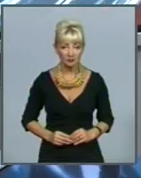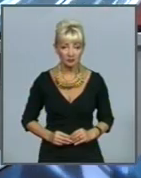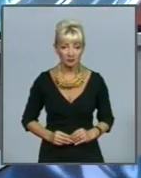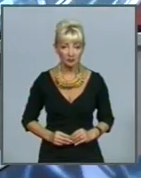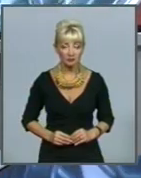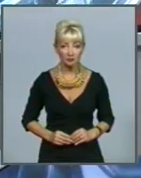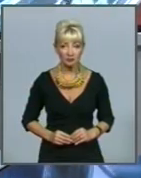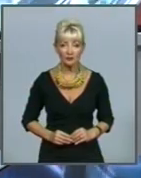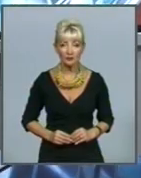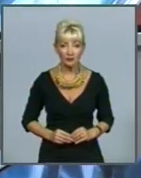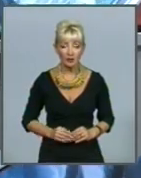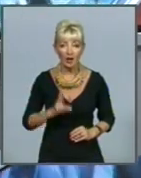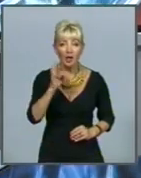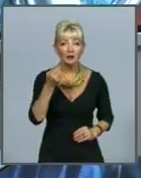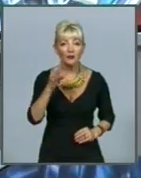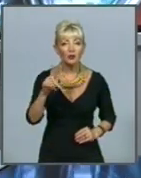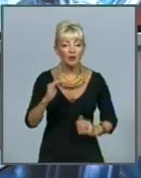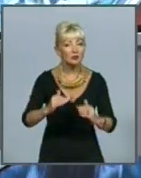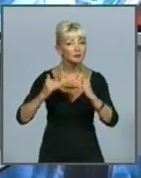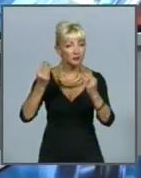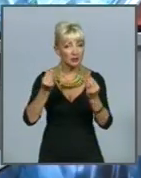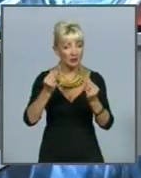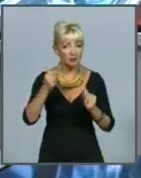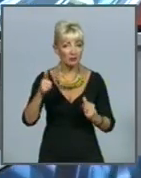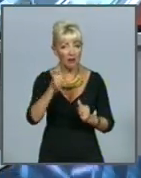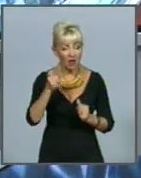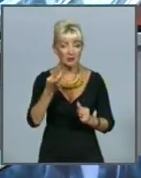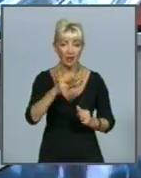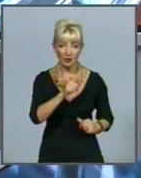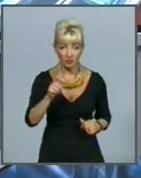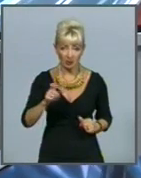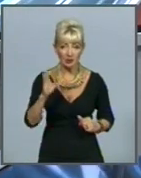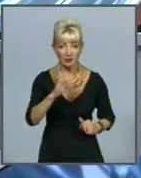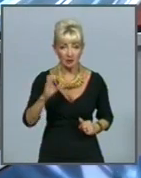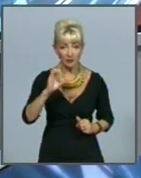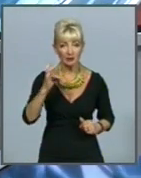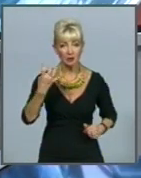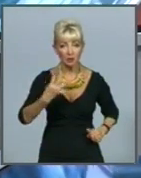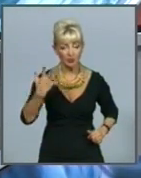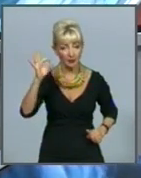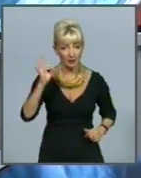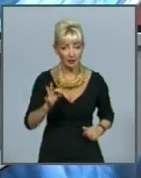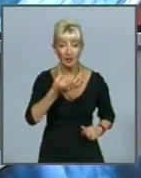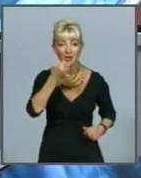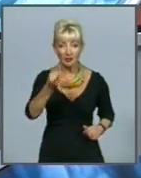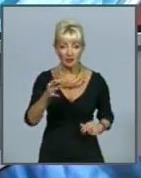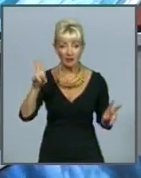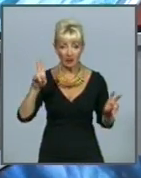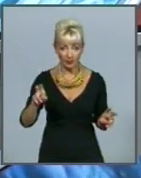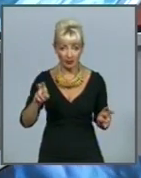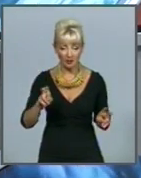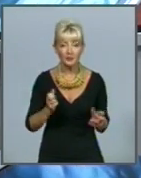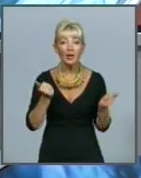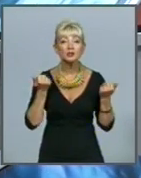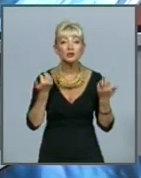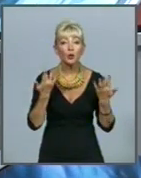«Нафтогаз» підвищив ціну на блакитне паливо для населення. З вересня і на 45%, повідомили у компанії. Скільки тепер будемо платити